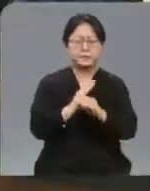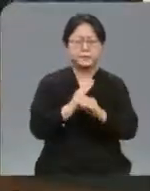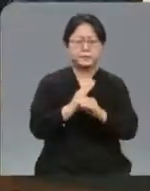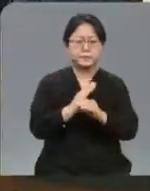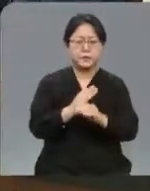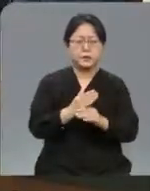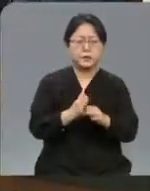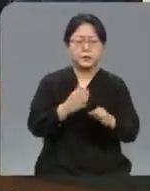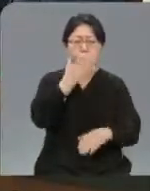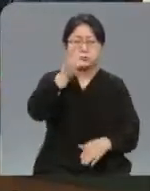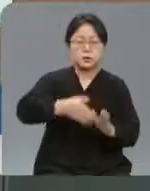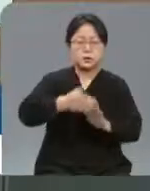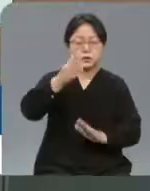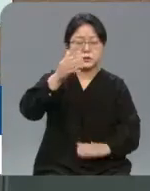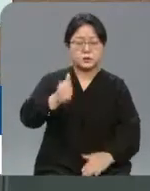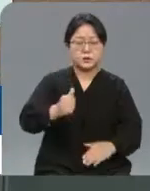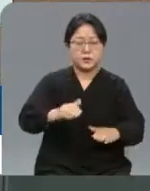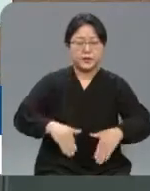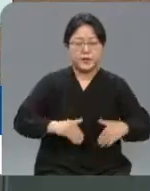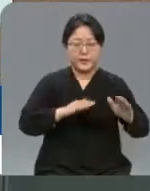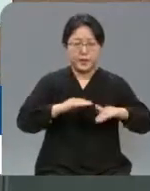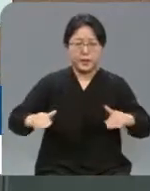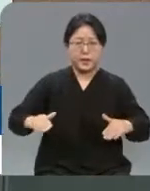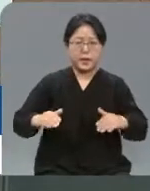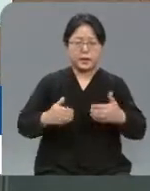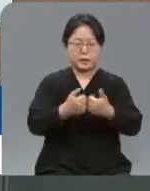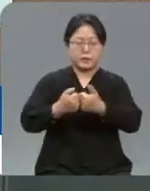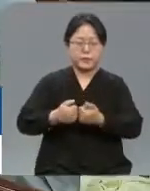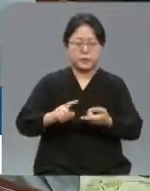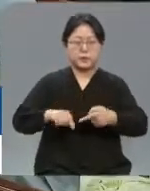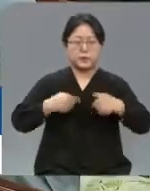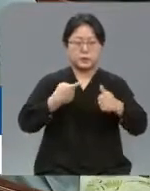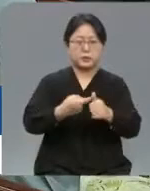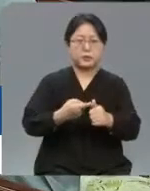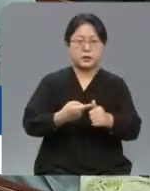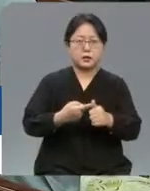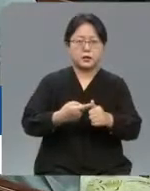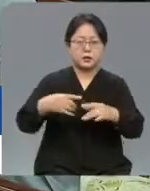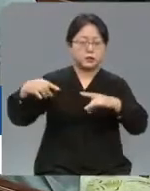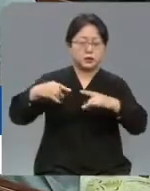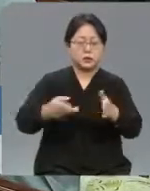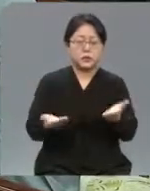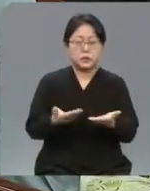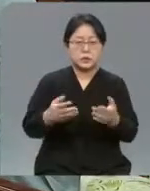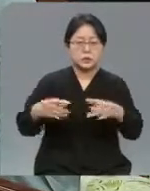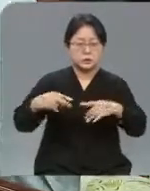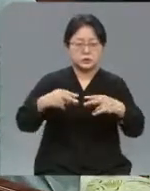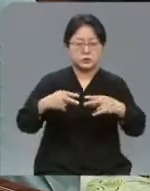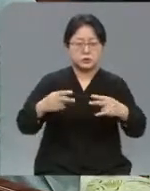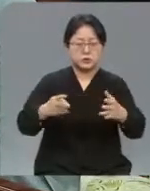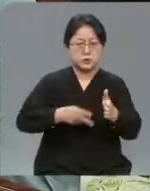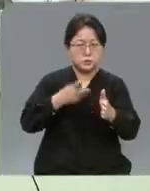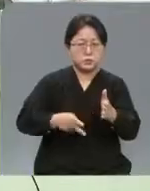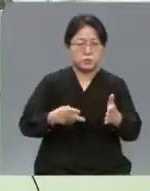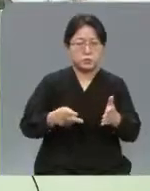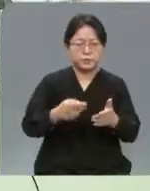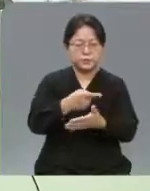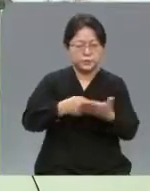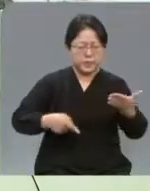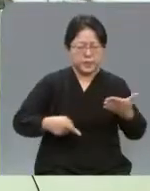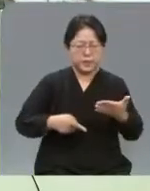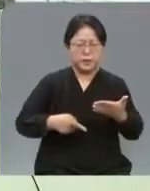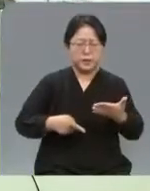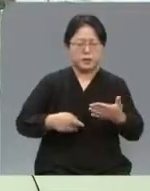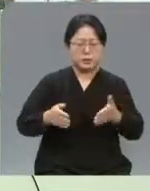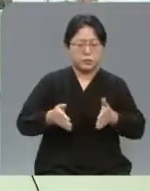노환규 순천시장 은 남의 1남 중 권 협의해 참사 해 경전선 전철화 사업에 따른 예상을 해 와서 우선